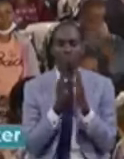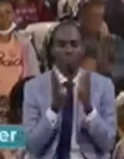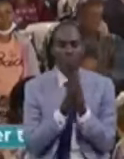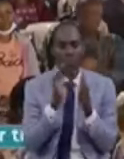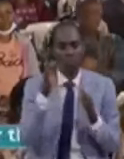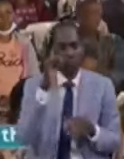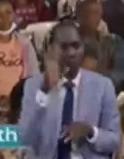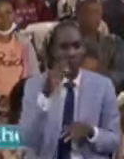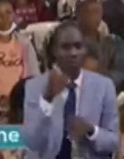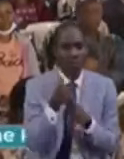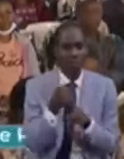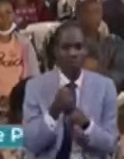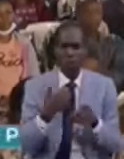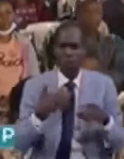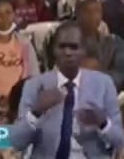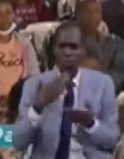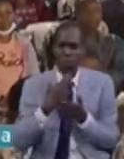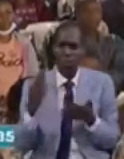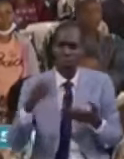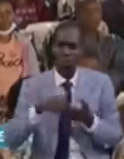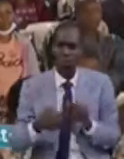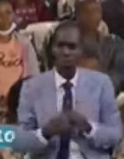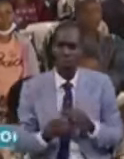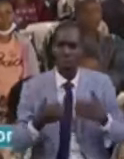j'ai une moisson de miracle